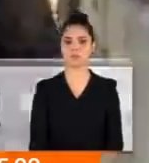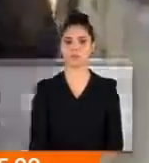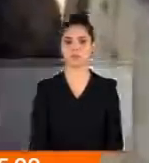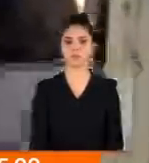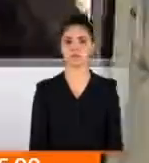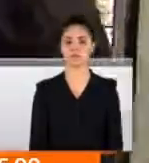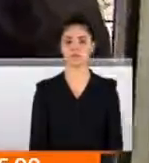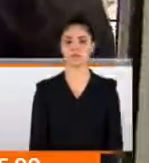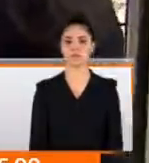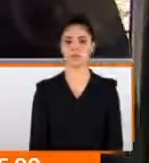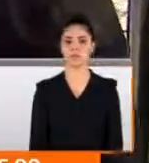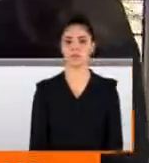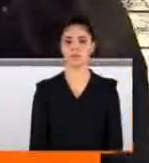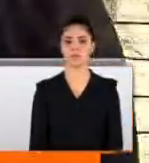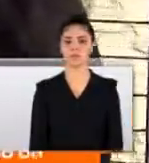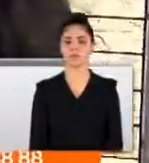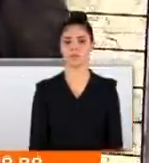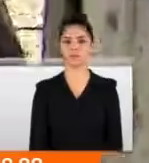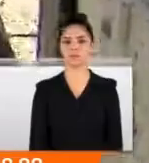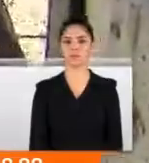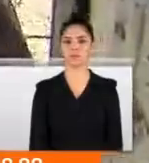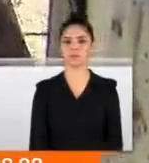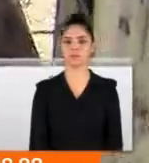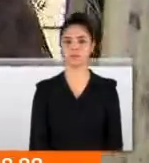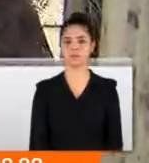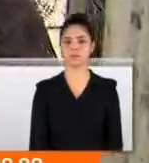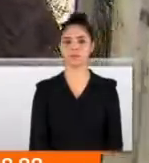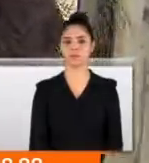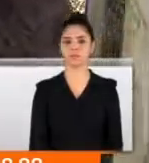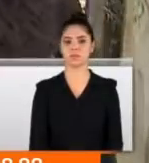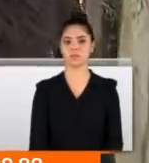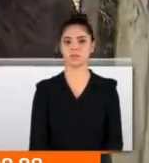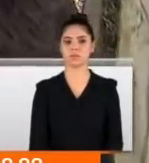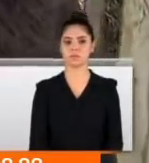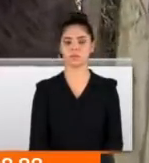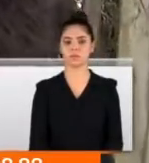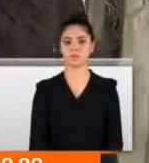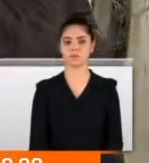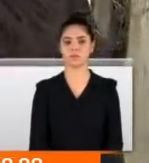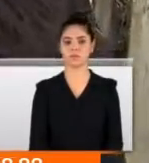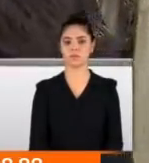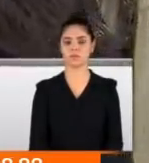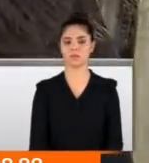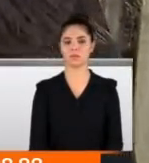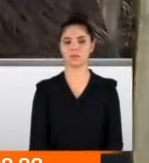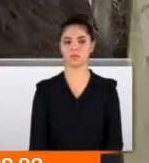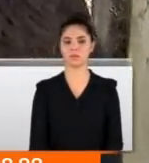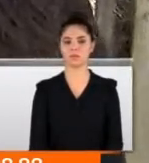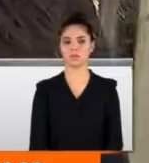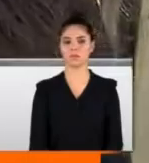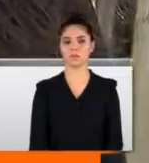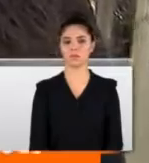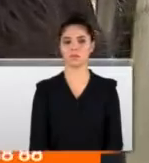istiyorum. Nermin'le görüşmek istiyorum. En azından bir bahçeye getirebilir misiniz? Görüşmeler yasak. Balkona çıkarın veya bir bahçeye getirin ki ben de yani bir